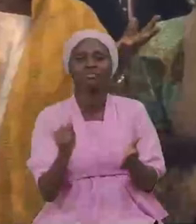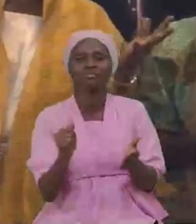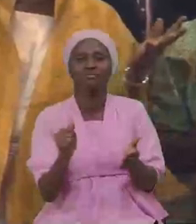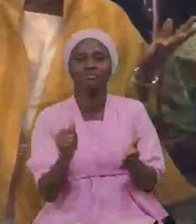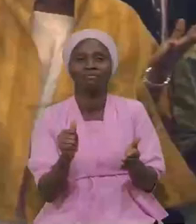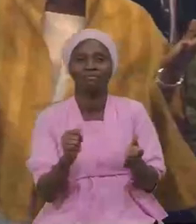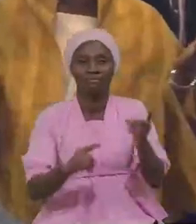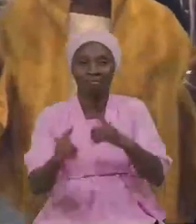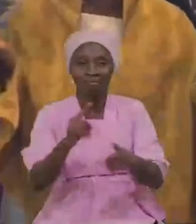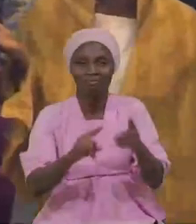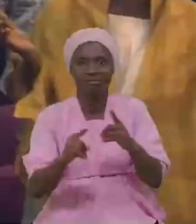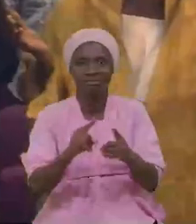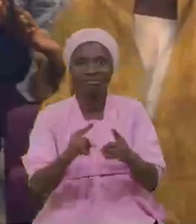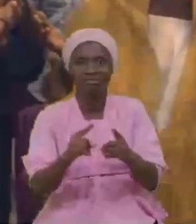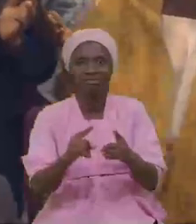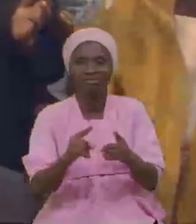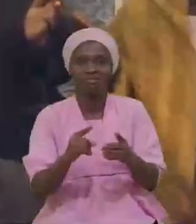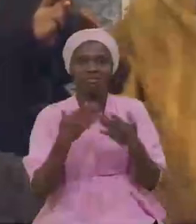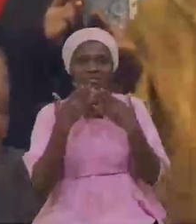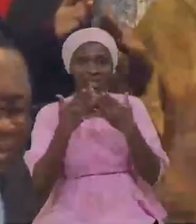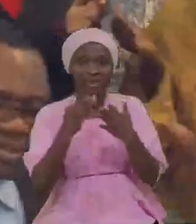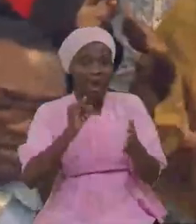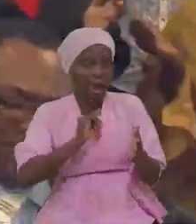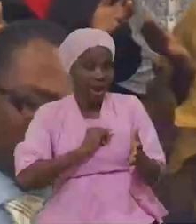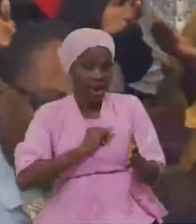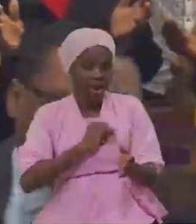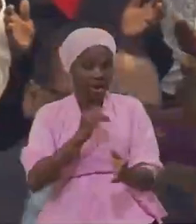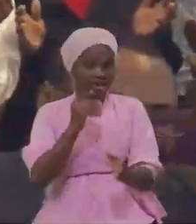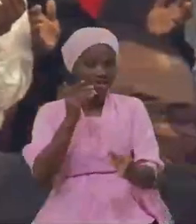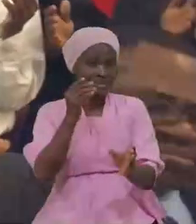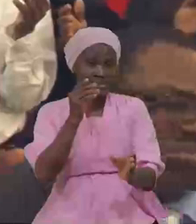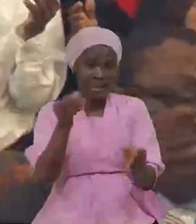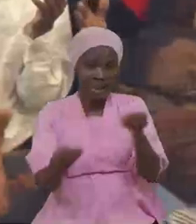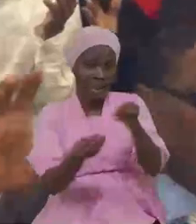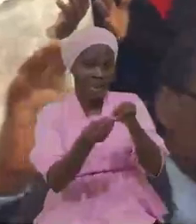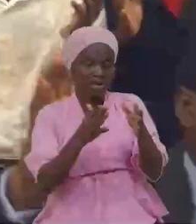merci, je joins ma foi à votre foi. C'est fait.